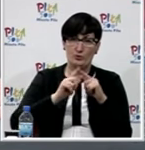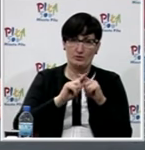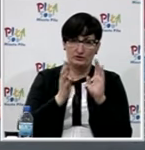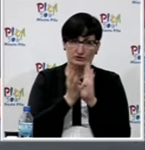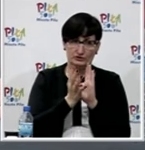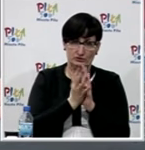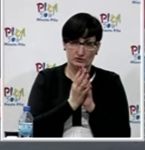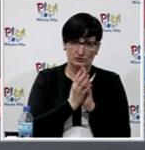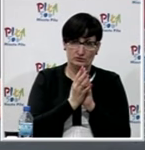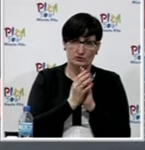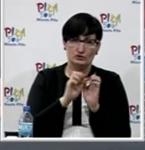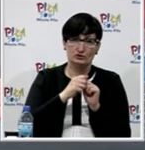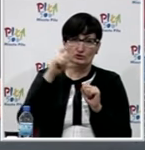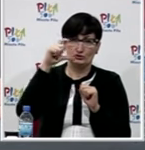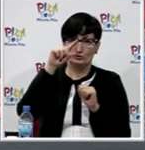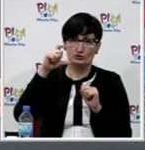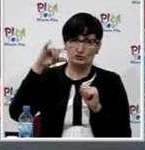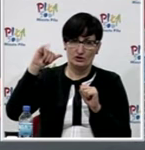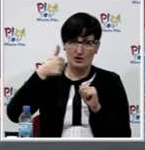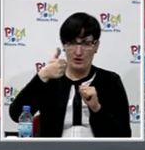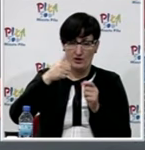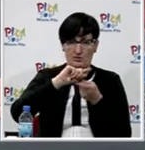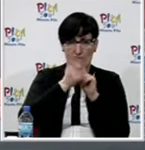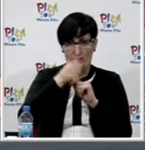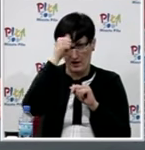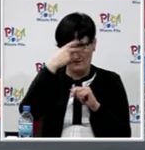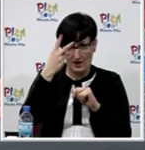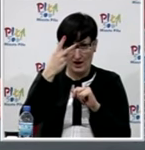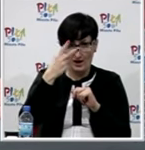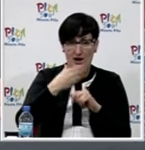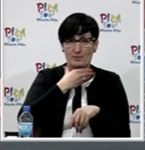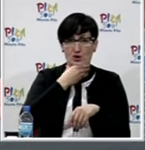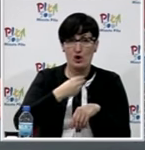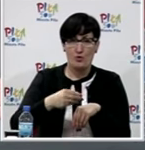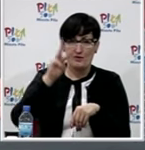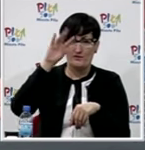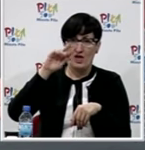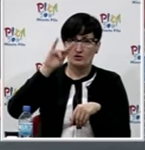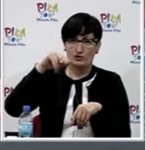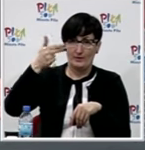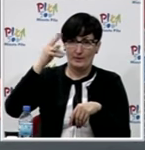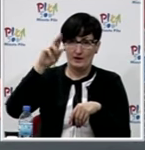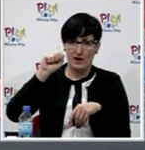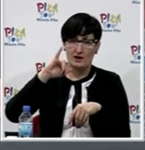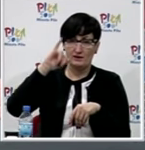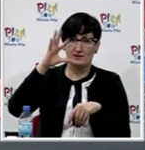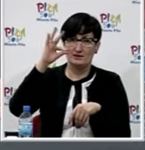31, dodaje się dwie nazwy, to jest Mikołaja Wierzynka i Samuela